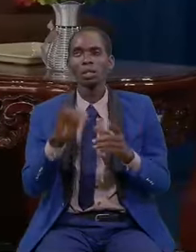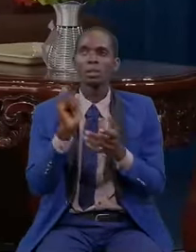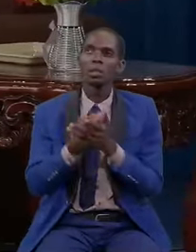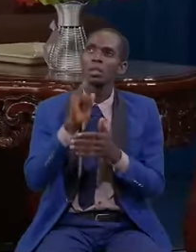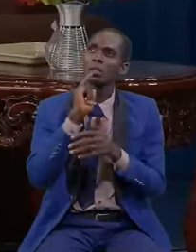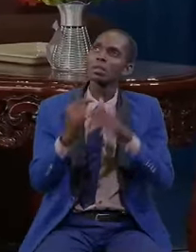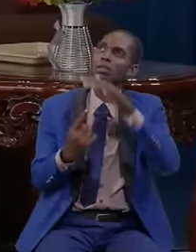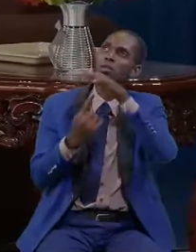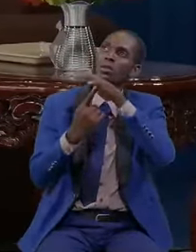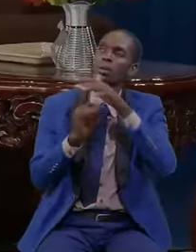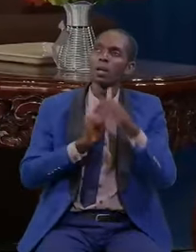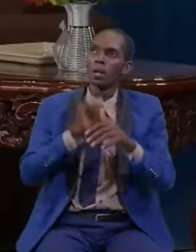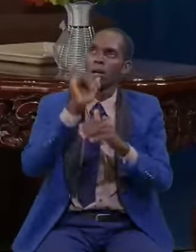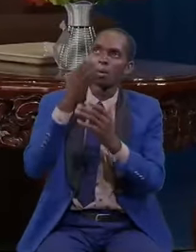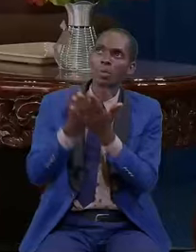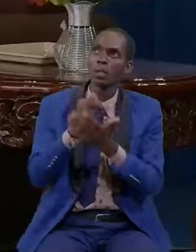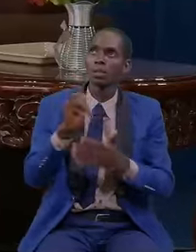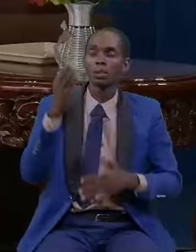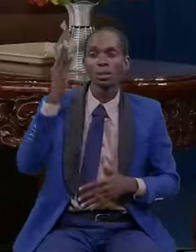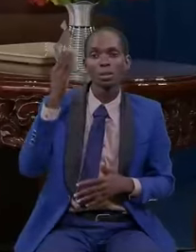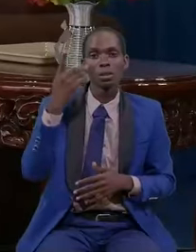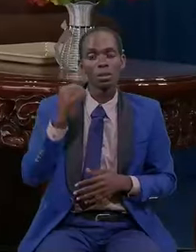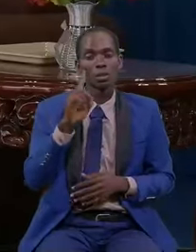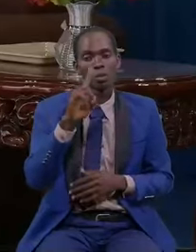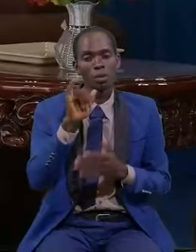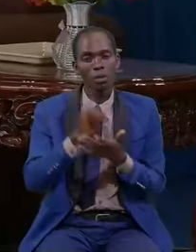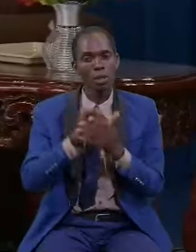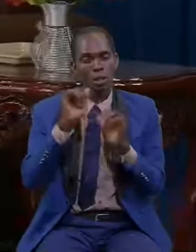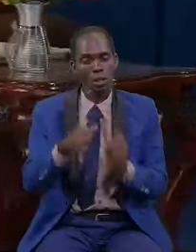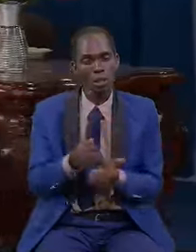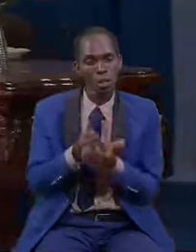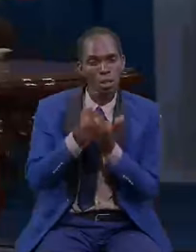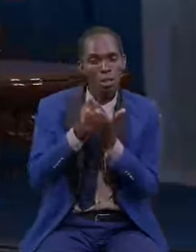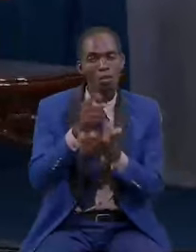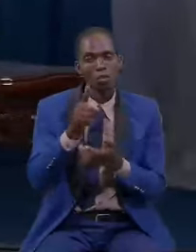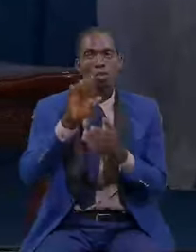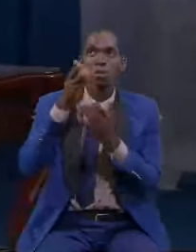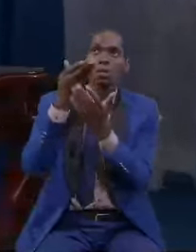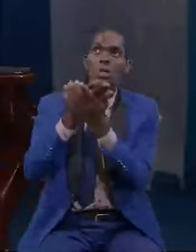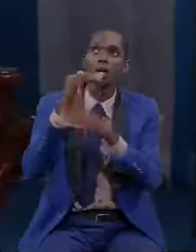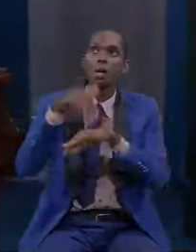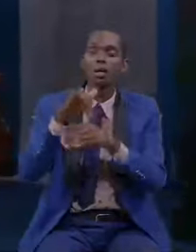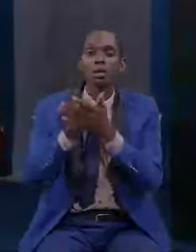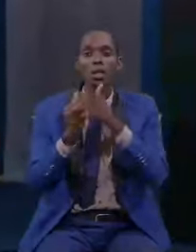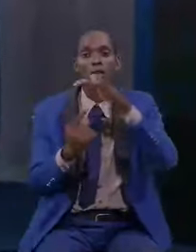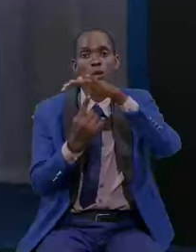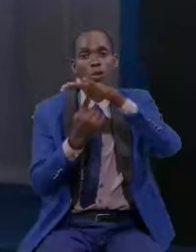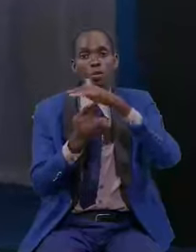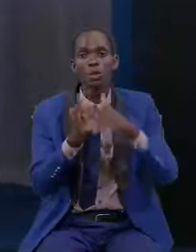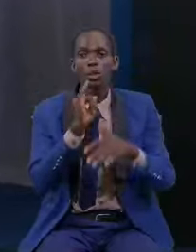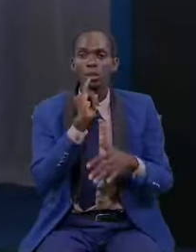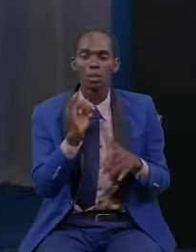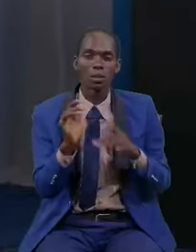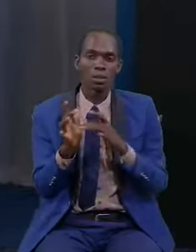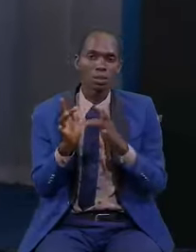dites, c'est le sommet là, je veux atteindre ce point culminant. Celui qui peut m'aider à atteindre ce lieu,